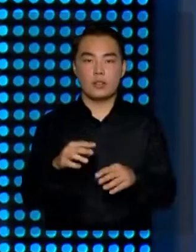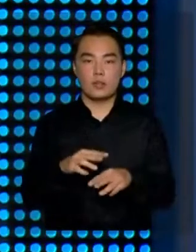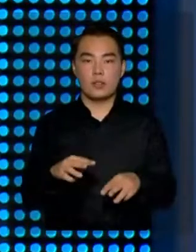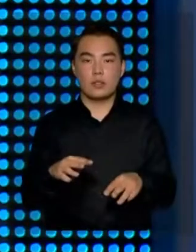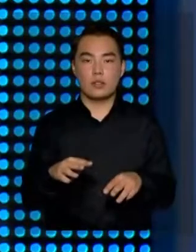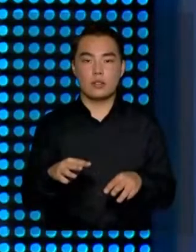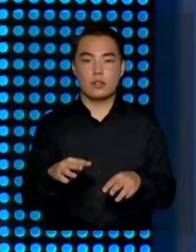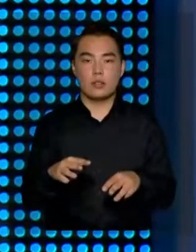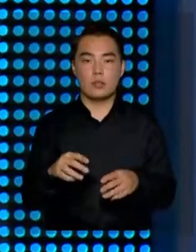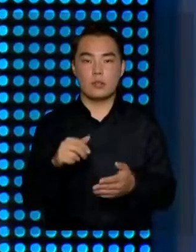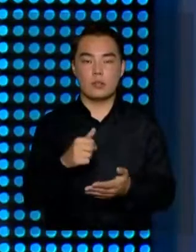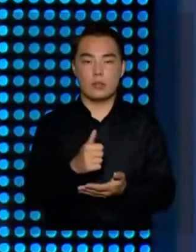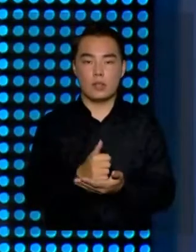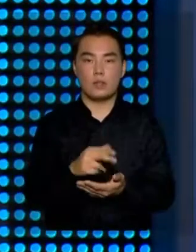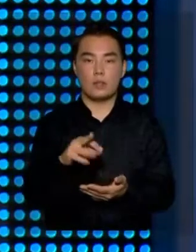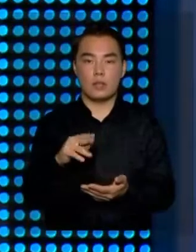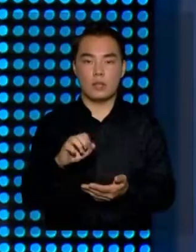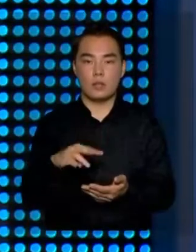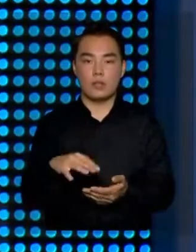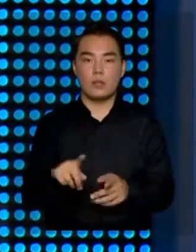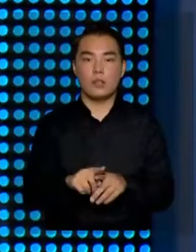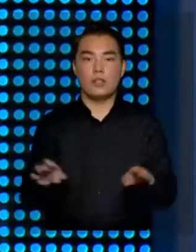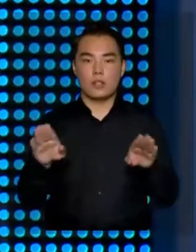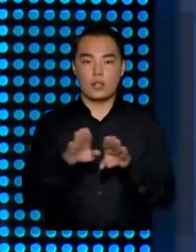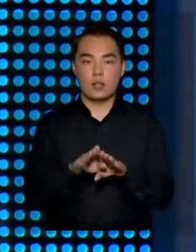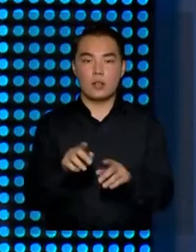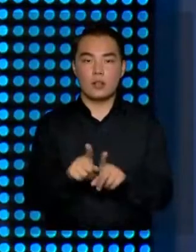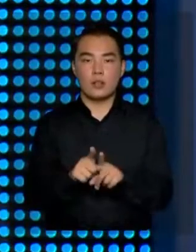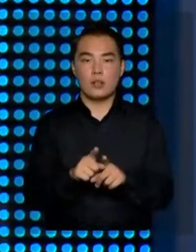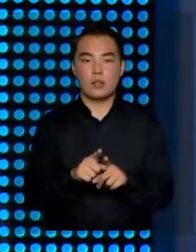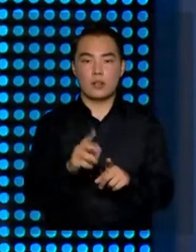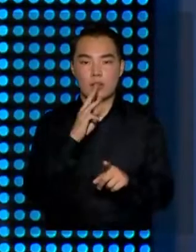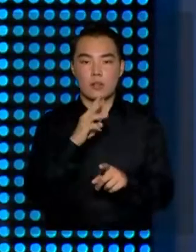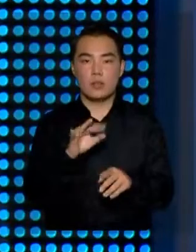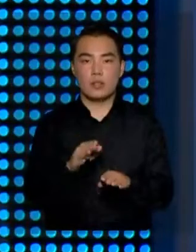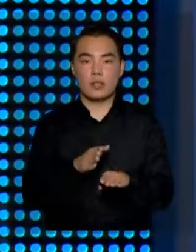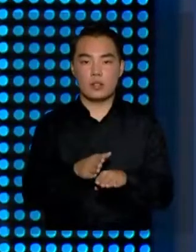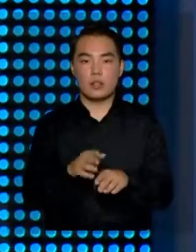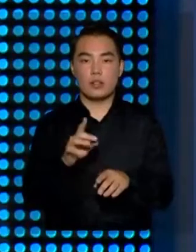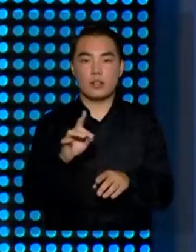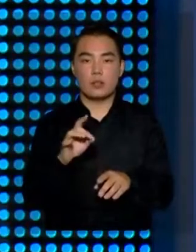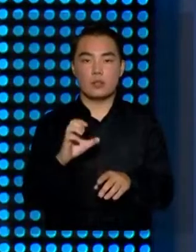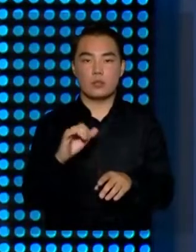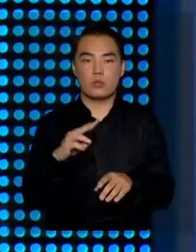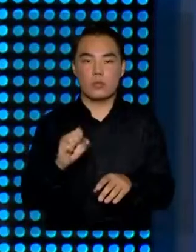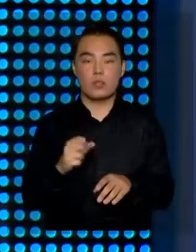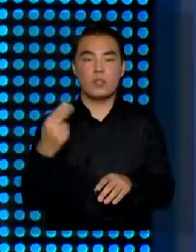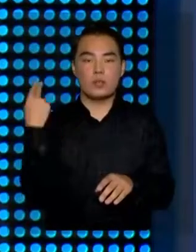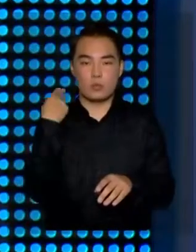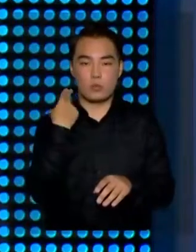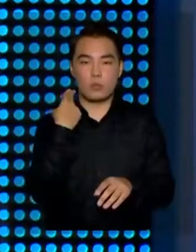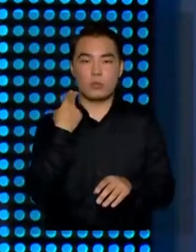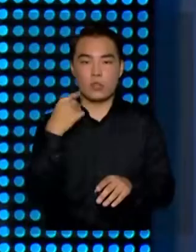Минфине отмечают, что других вариантов, чтобы закрыть разницу между доходами и расходами, пока нет. Общая сумма